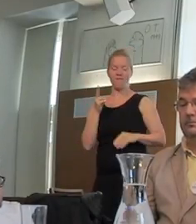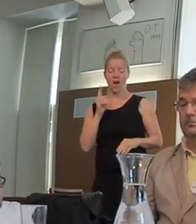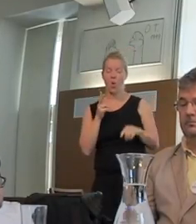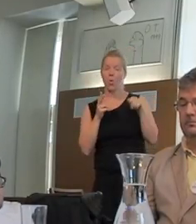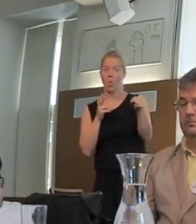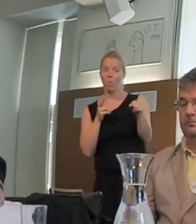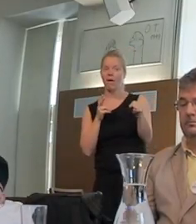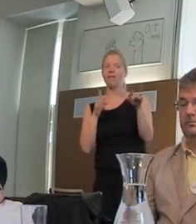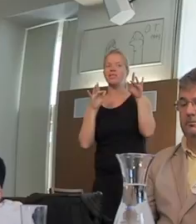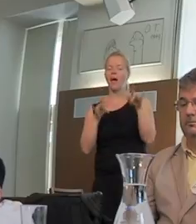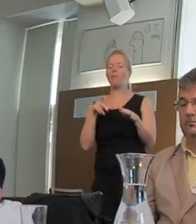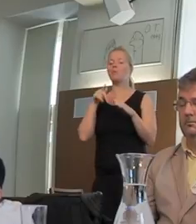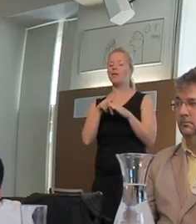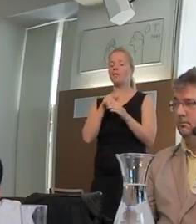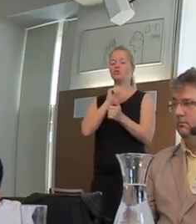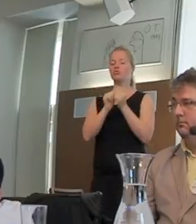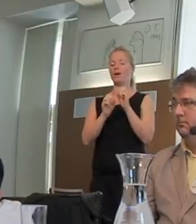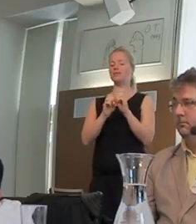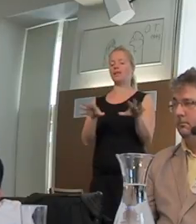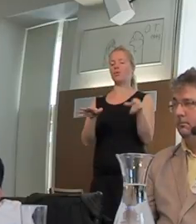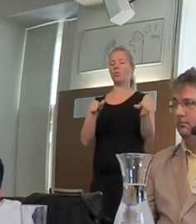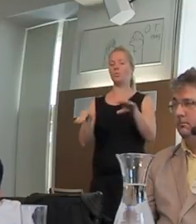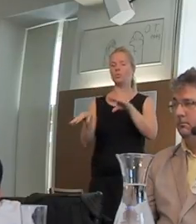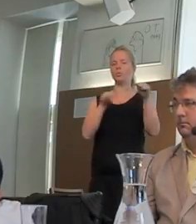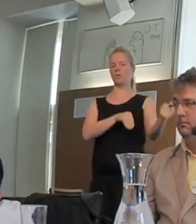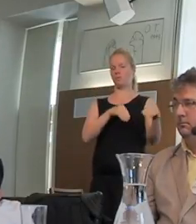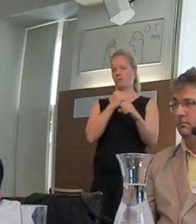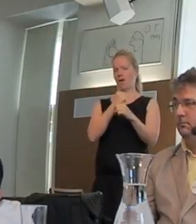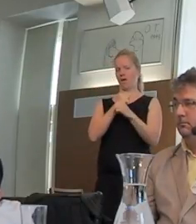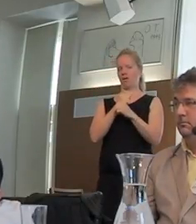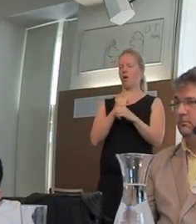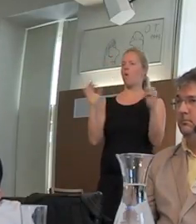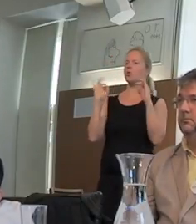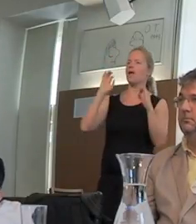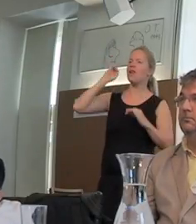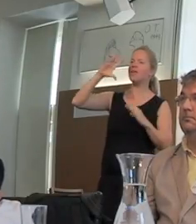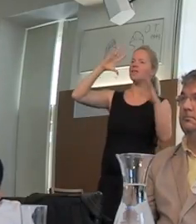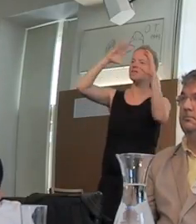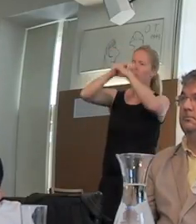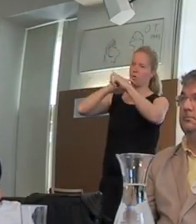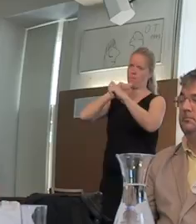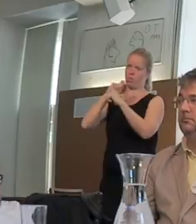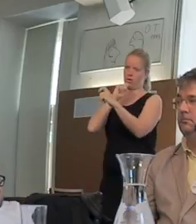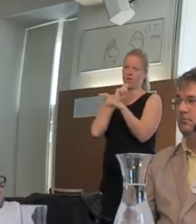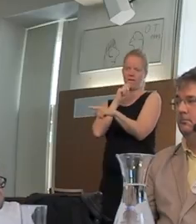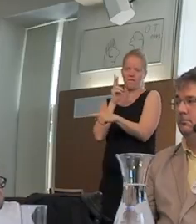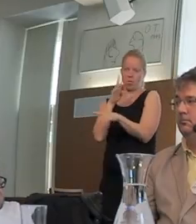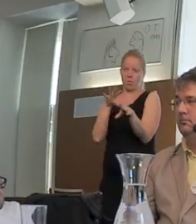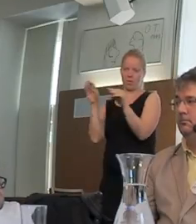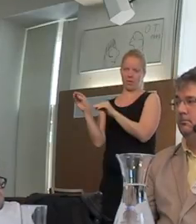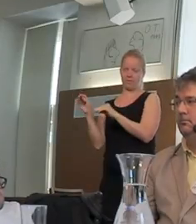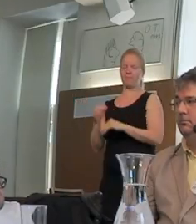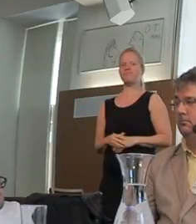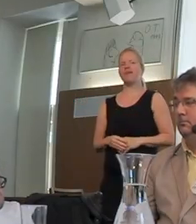er eine Behindertensportsendung machen? Warum muss er Licht ins Dunkel moderieren? Ja, klar, hier